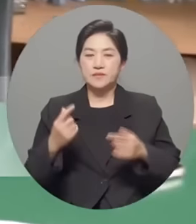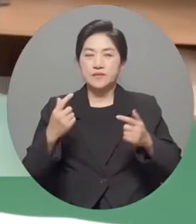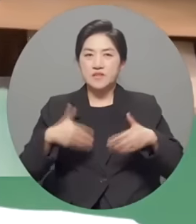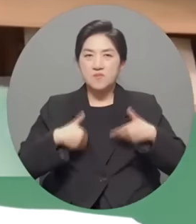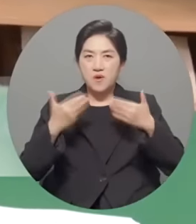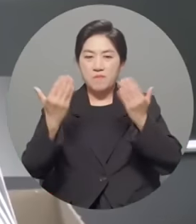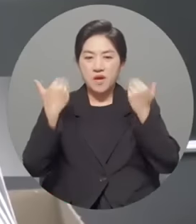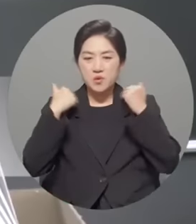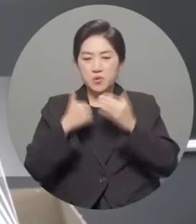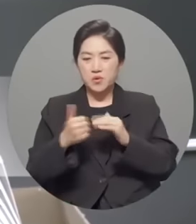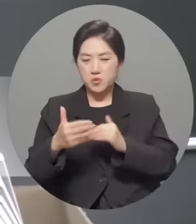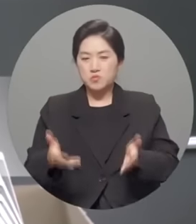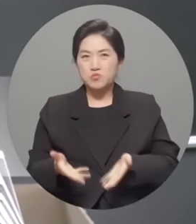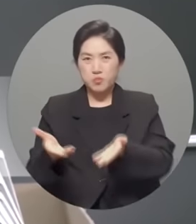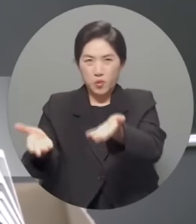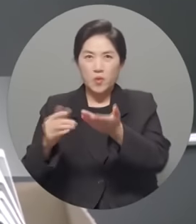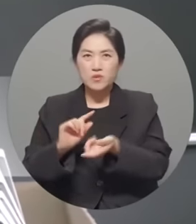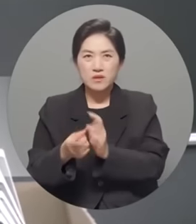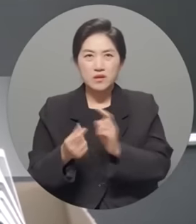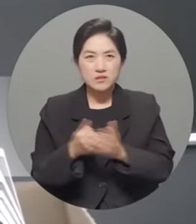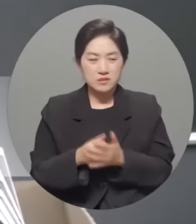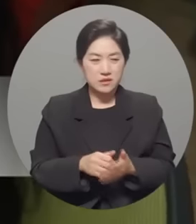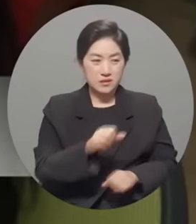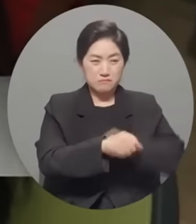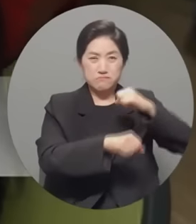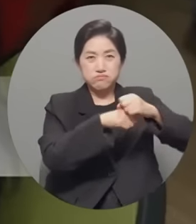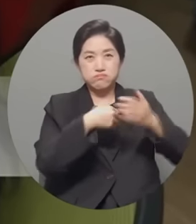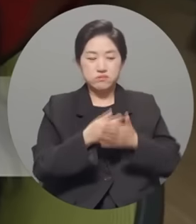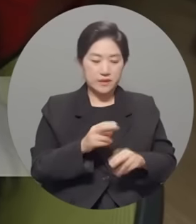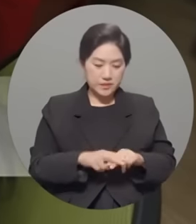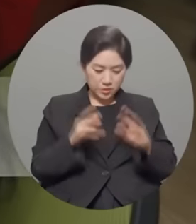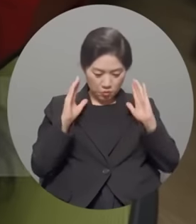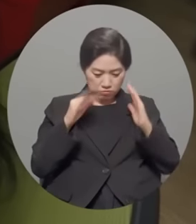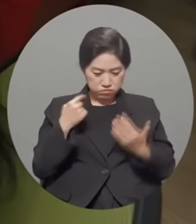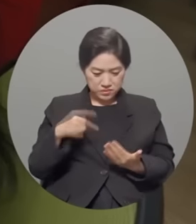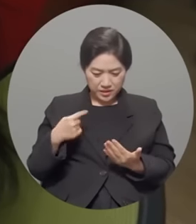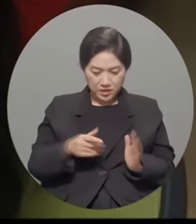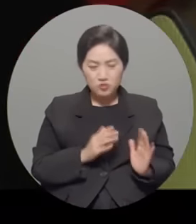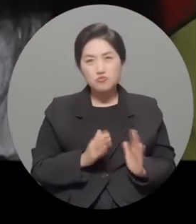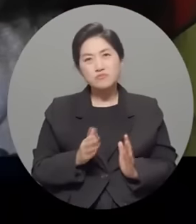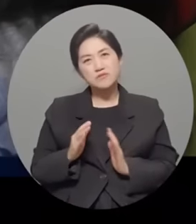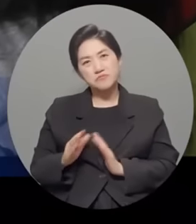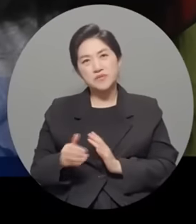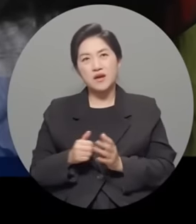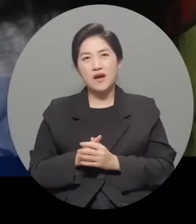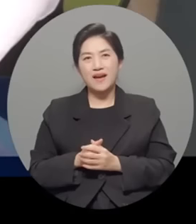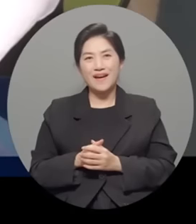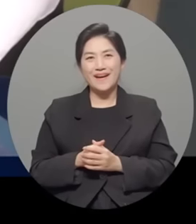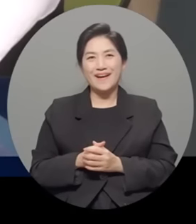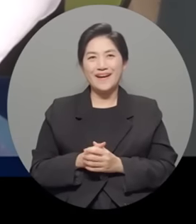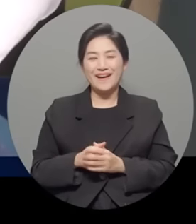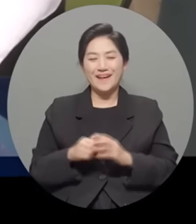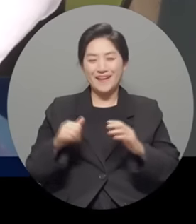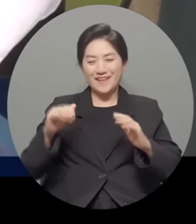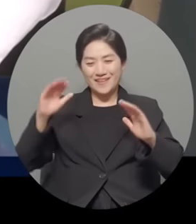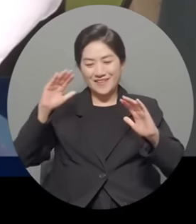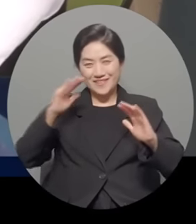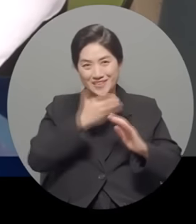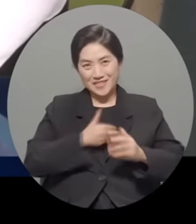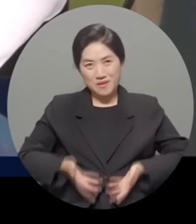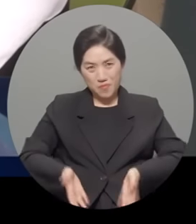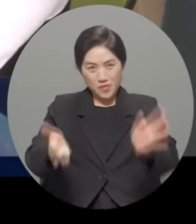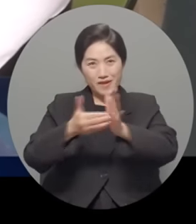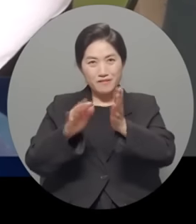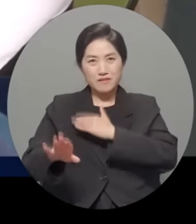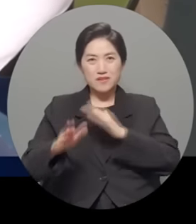내준 교사는 온갖 잡동사니가 쌓인 창고에 앉아 수업을 준비하고 있습니다. 애들을 보내고 난 후에 수업 준비를 할